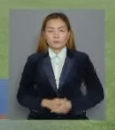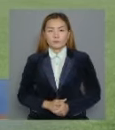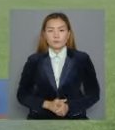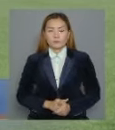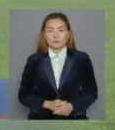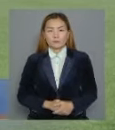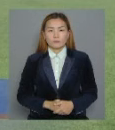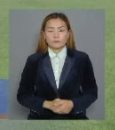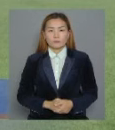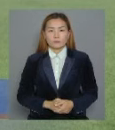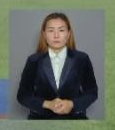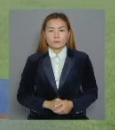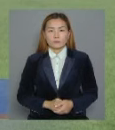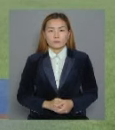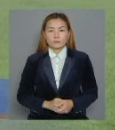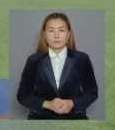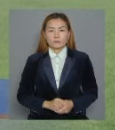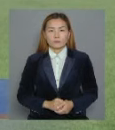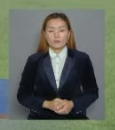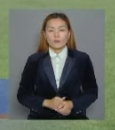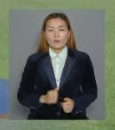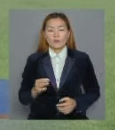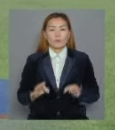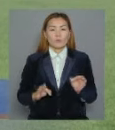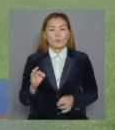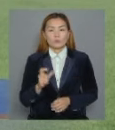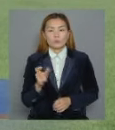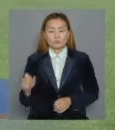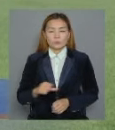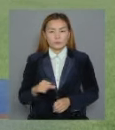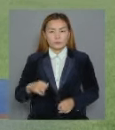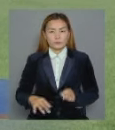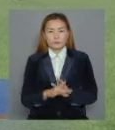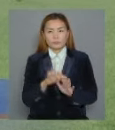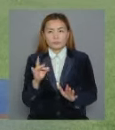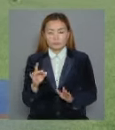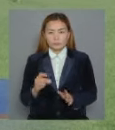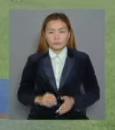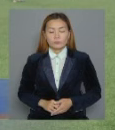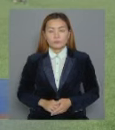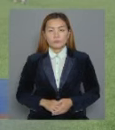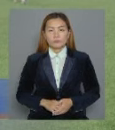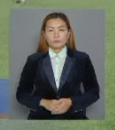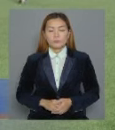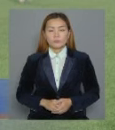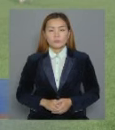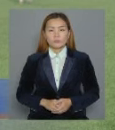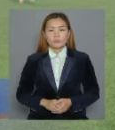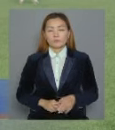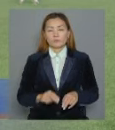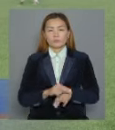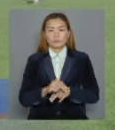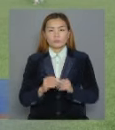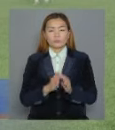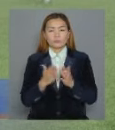манадай оқыған судьялар да бар. Оларда өз тарапынан манадай нелері бар. Сертификаттары да